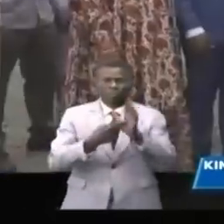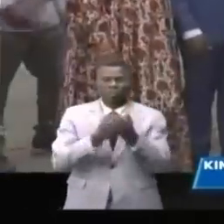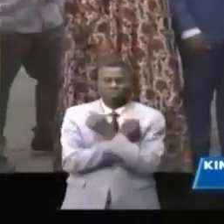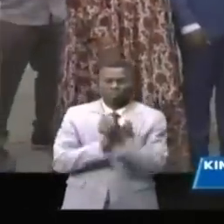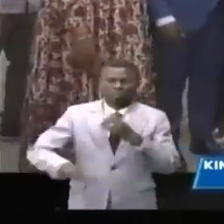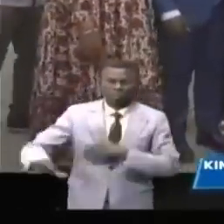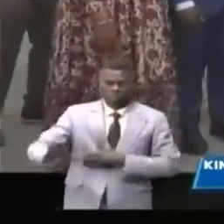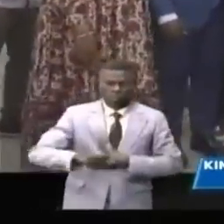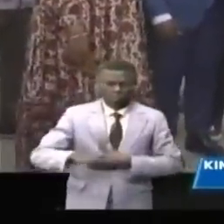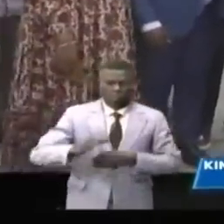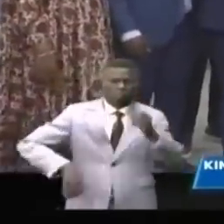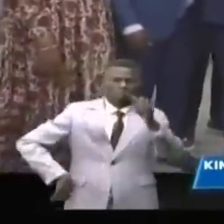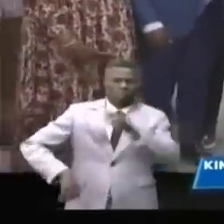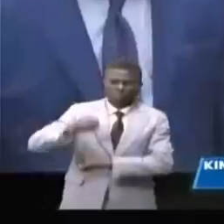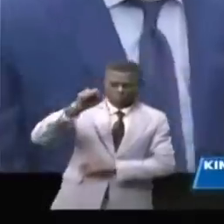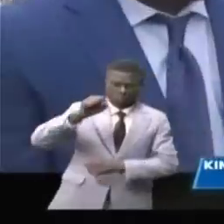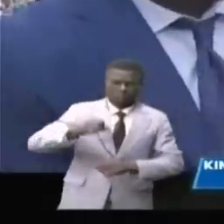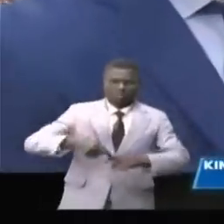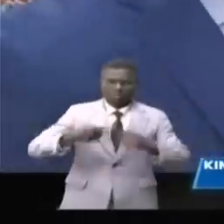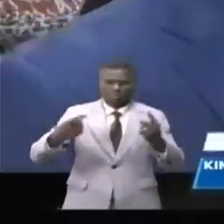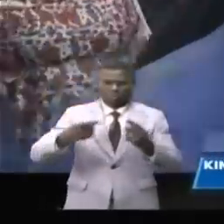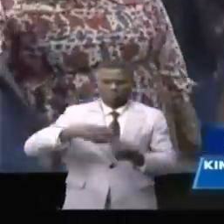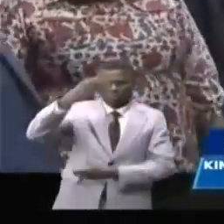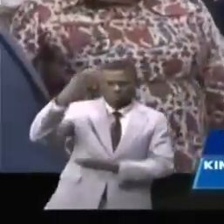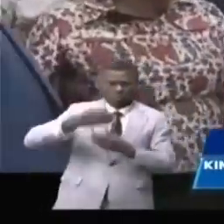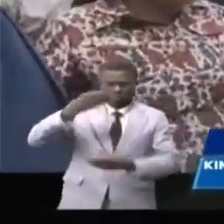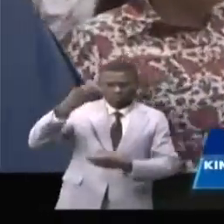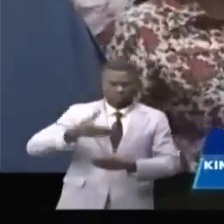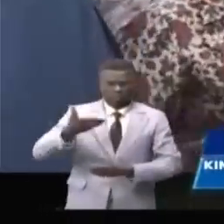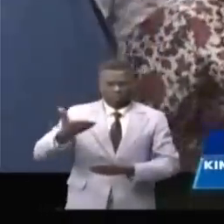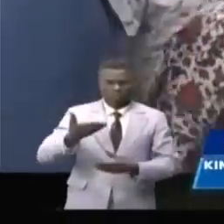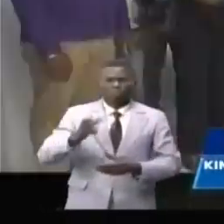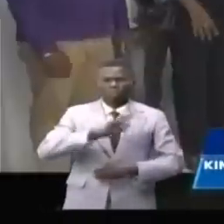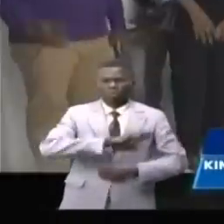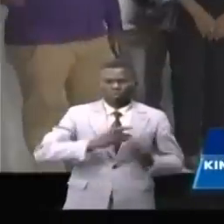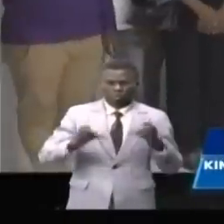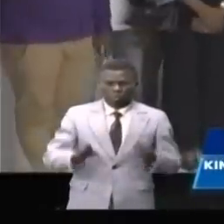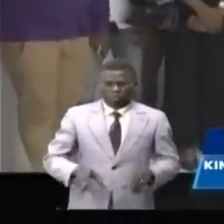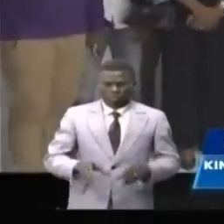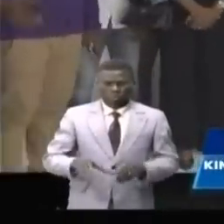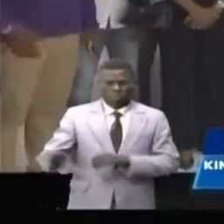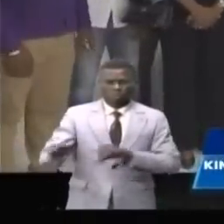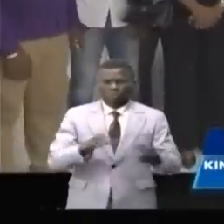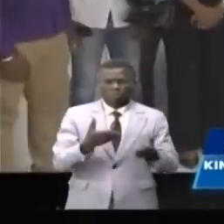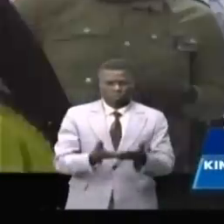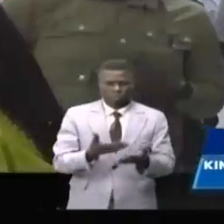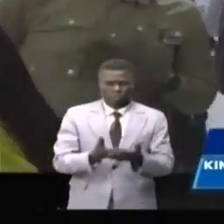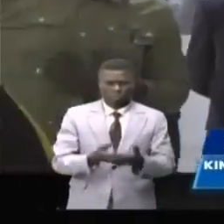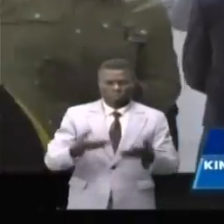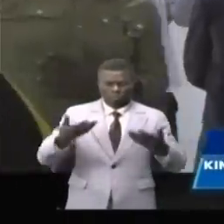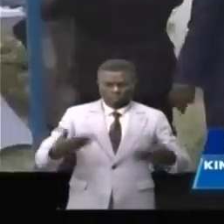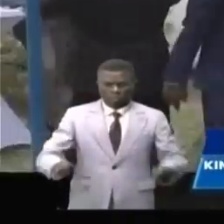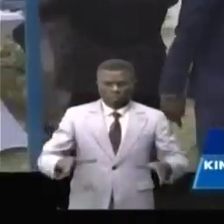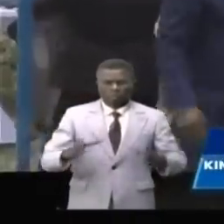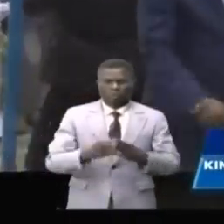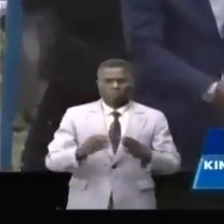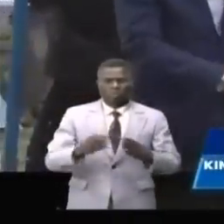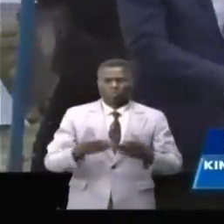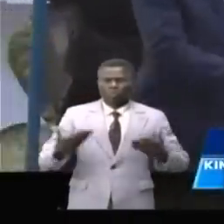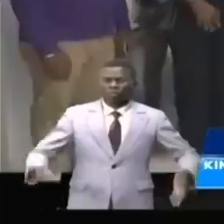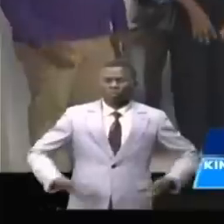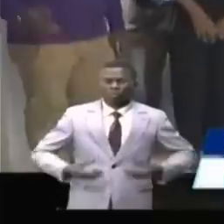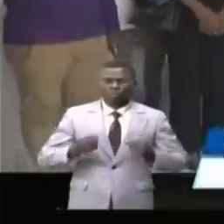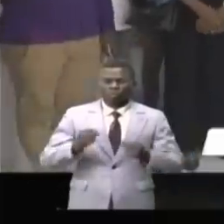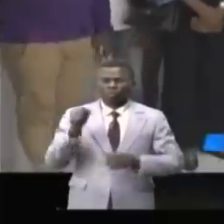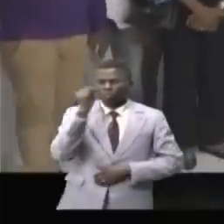faire face à l'agression rwandaise dont est victime la RDC. Cette cérémonie s'est clôturée dans une ambiance